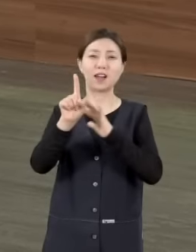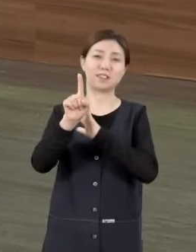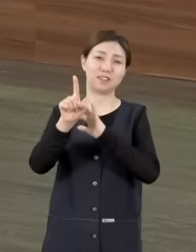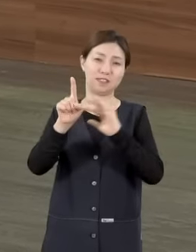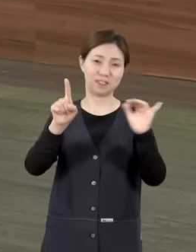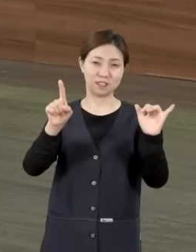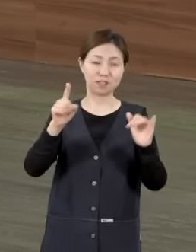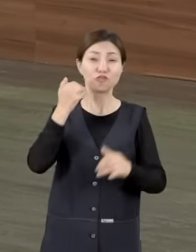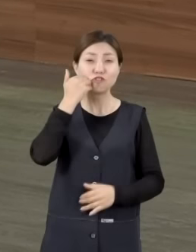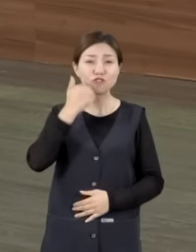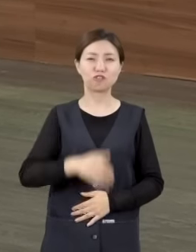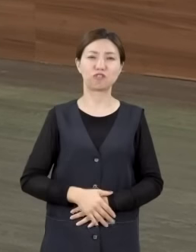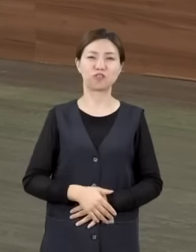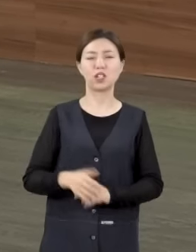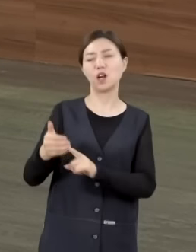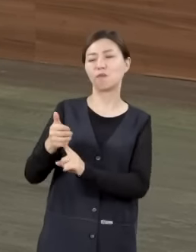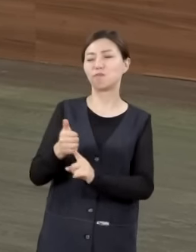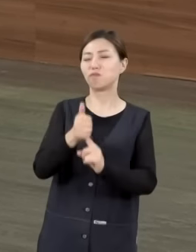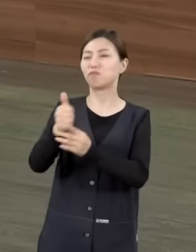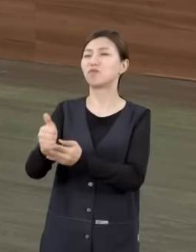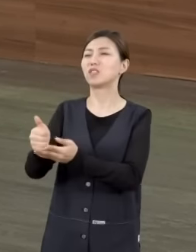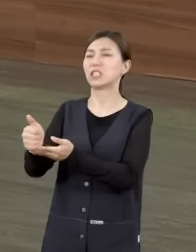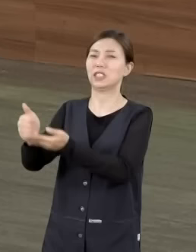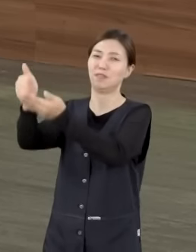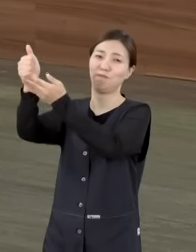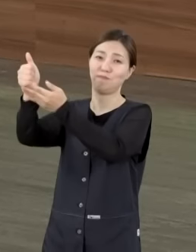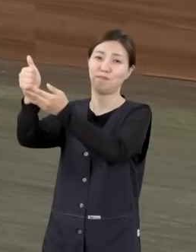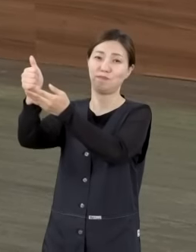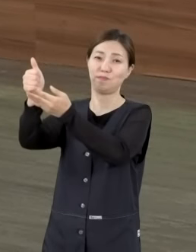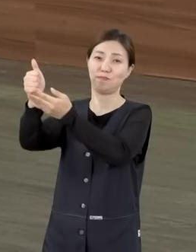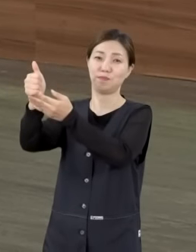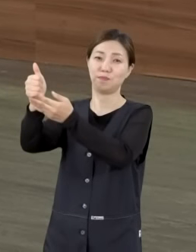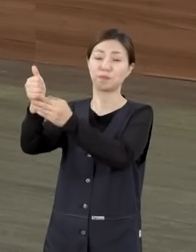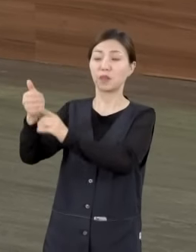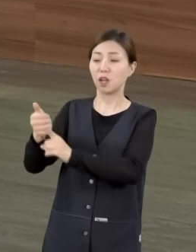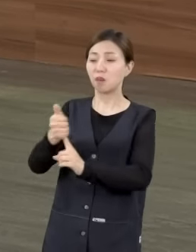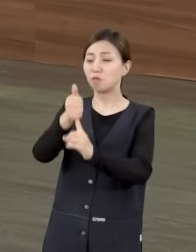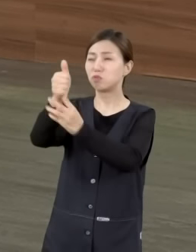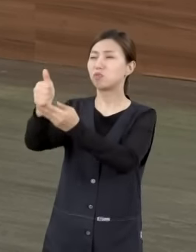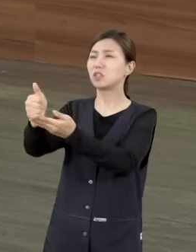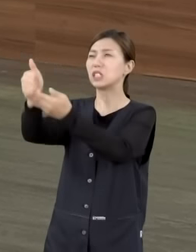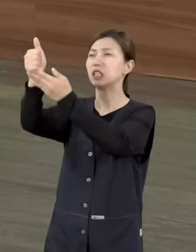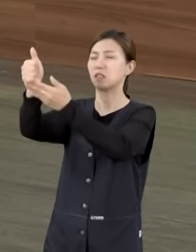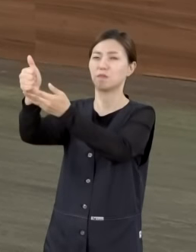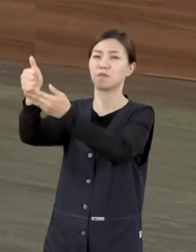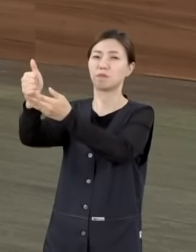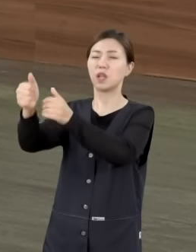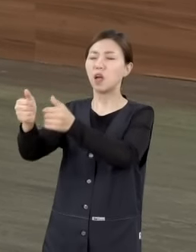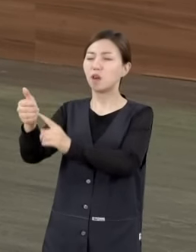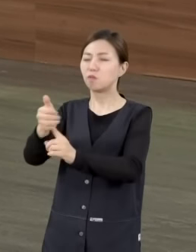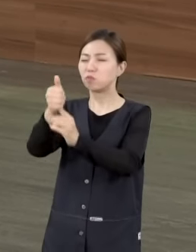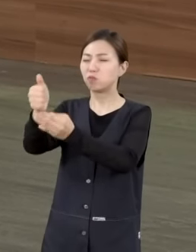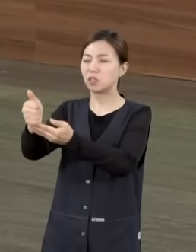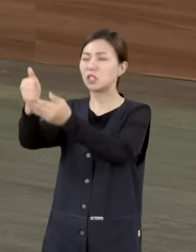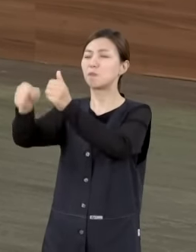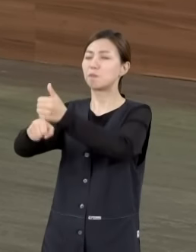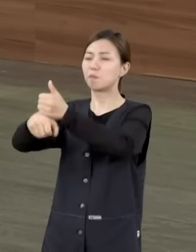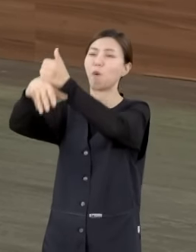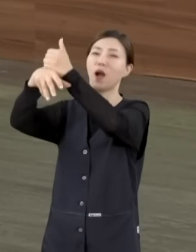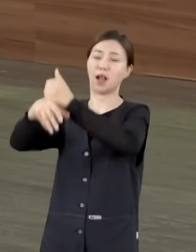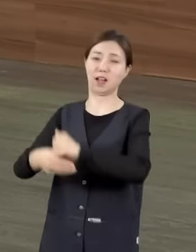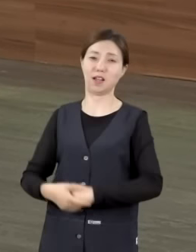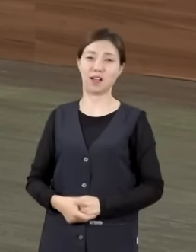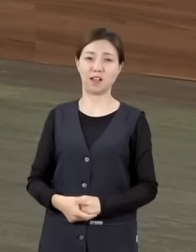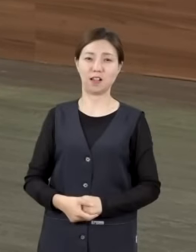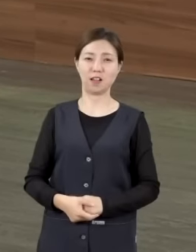최고의 의지처가 바로 부처님이시다 불보살님 이시다는